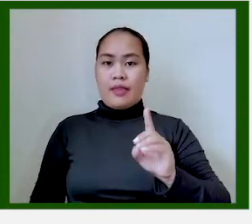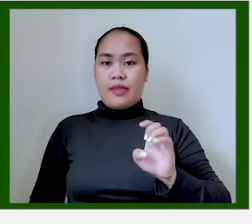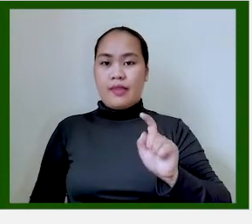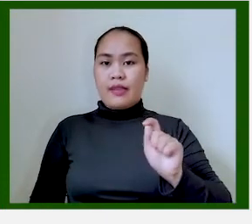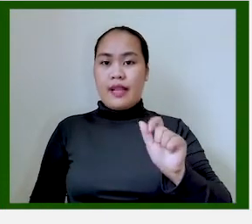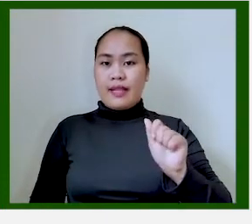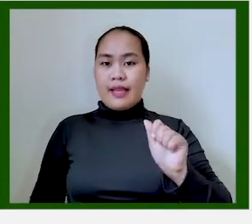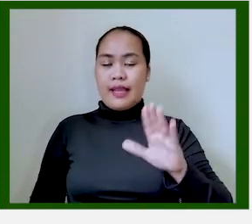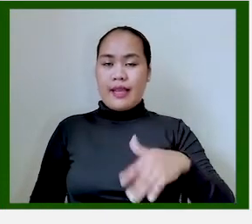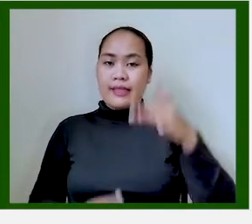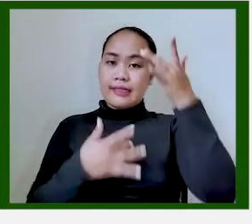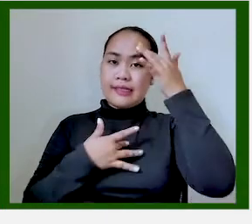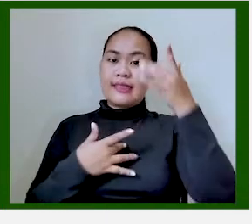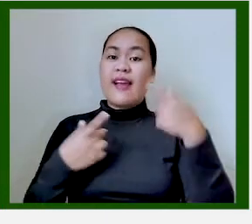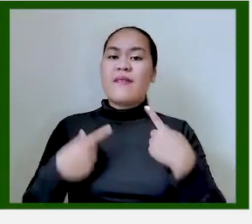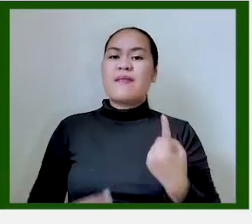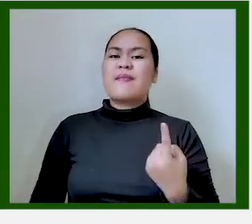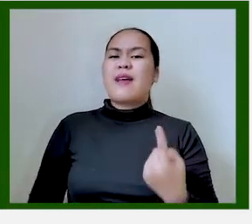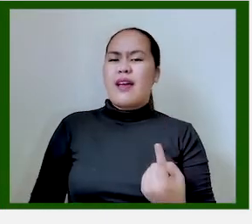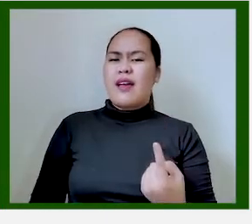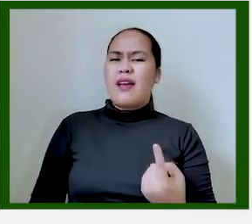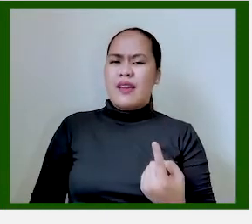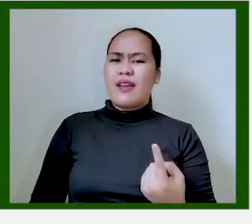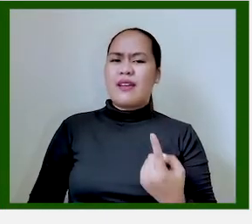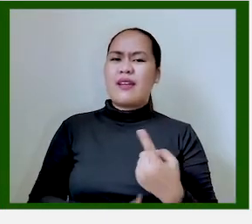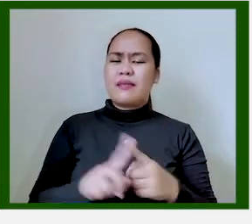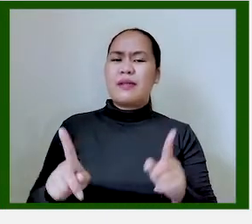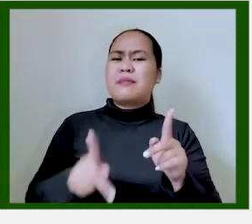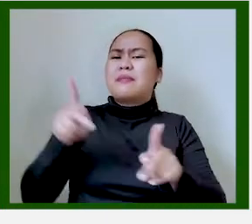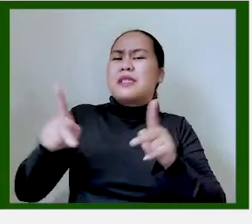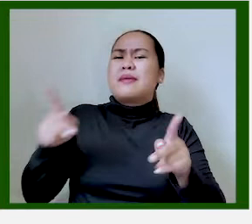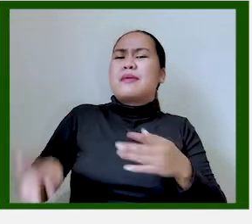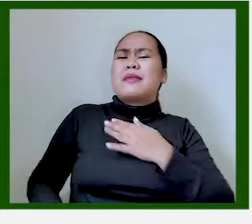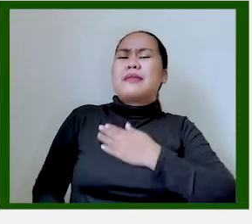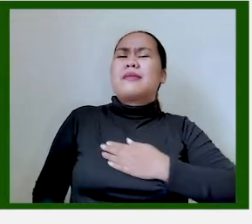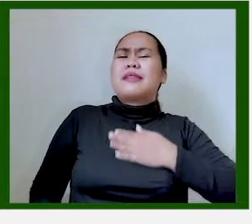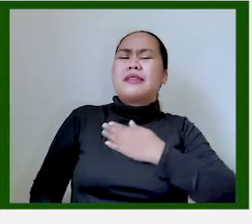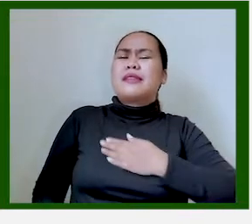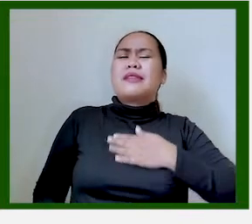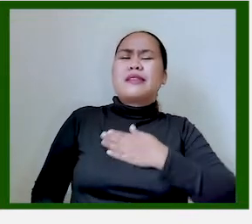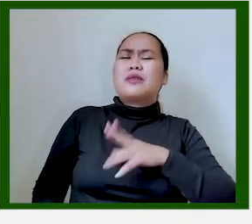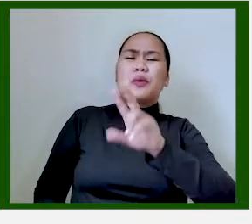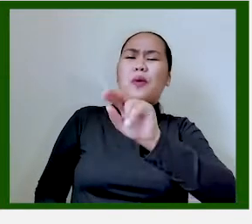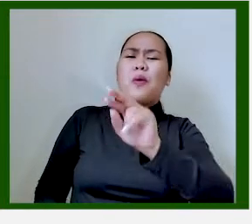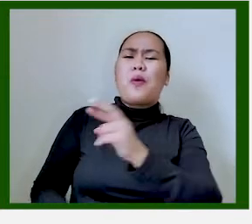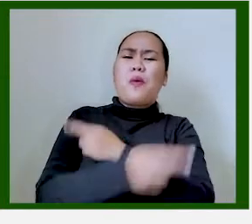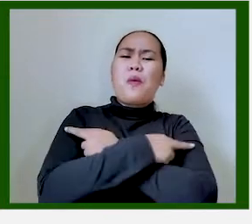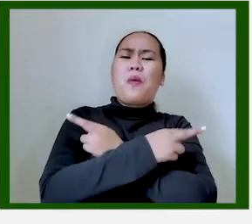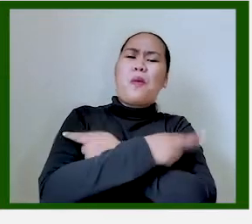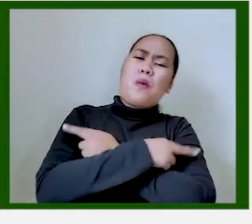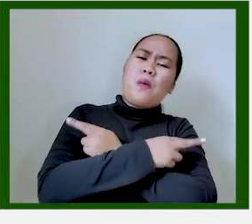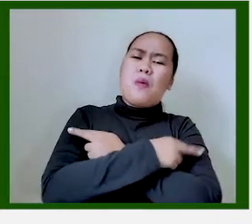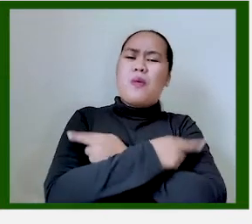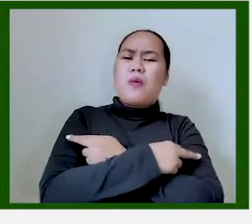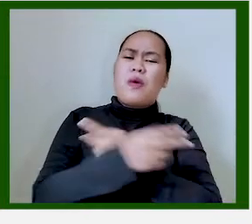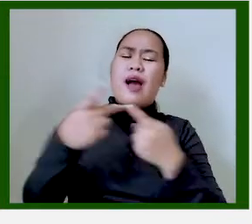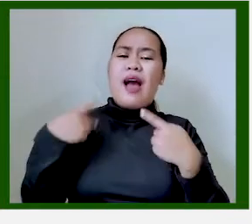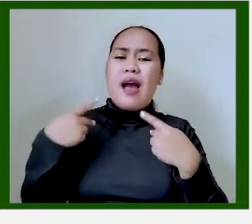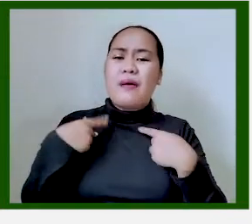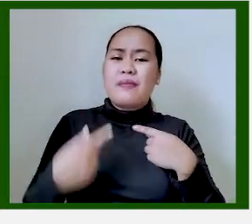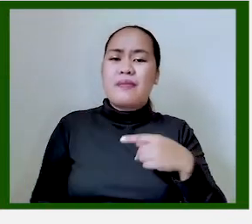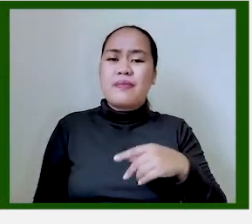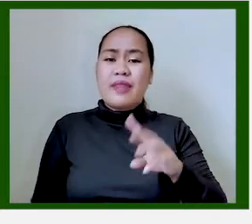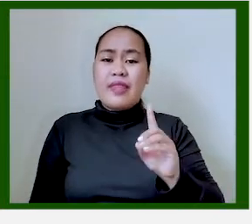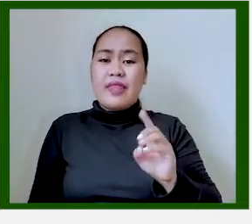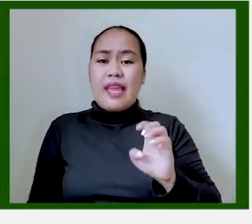then, ang aming panawagan sa publiko, no, wag ho tayo magre-relax. No, the threat of Delta is still there. The threat